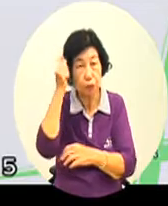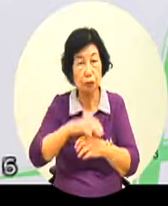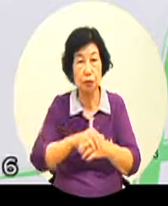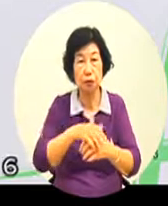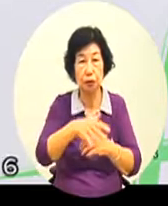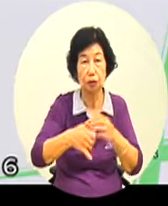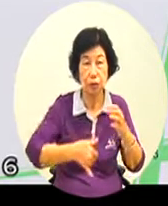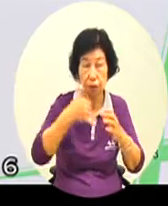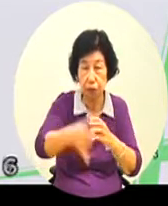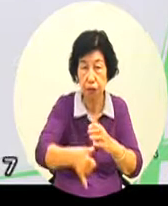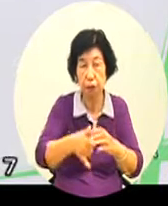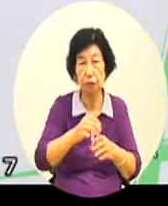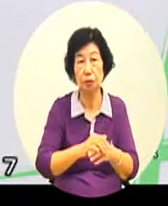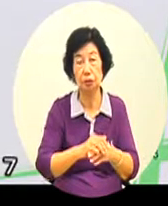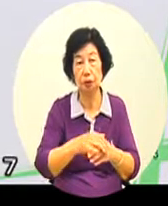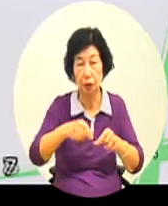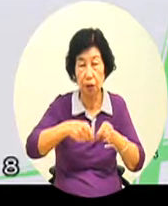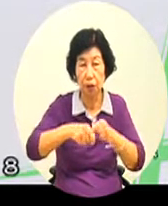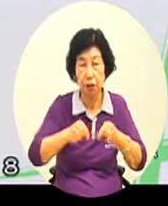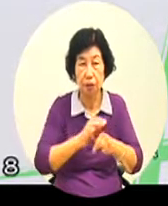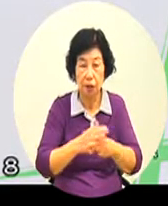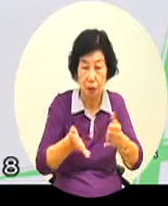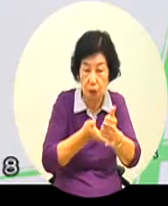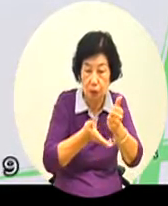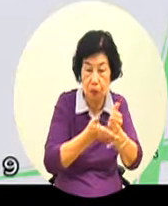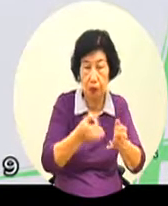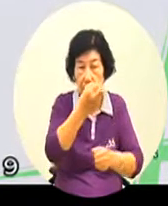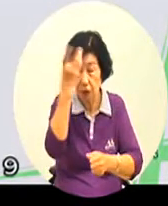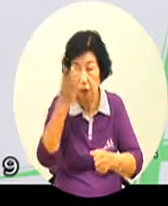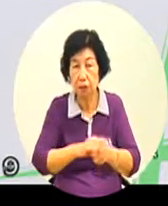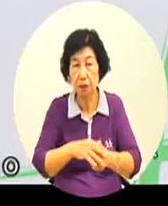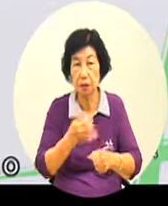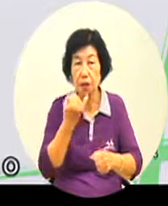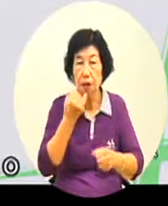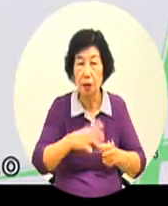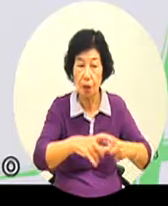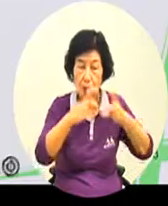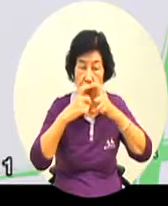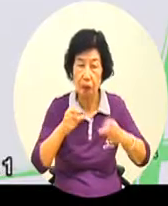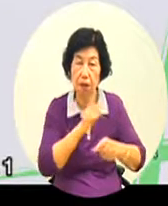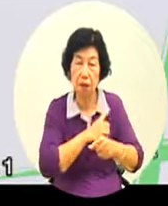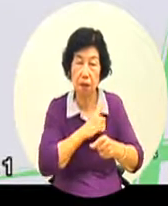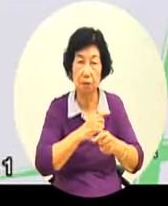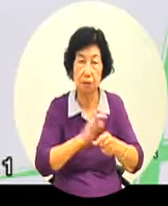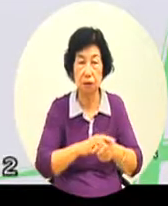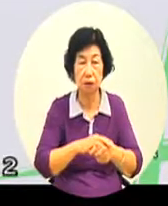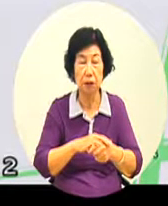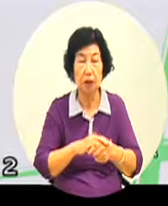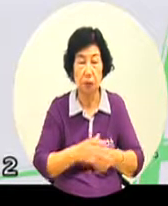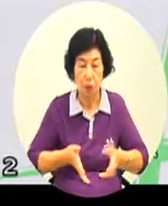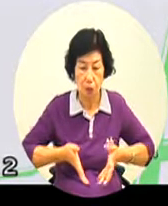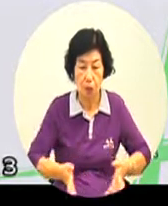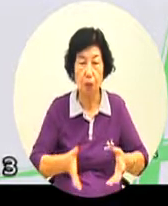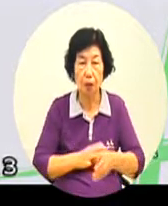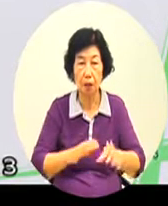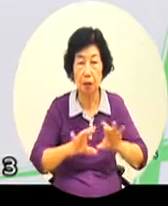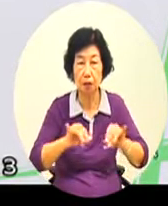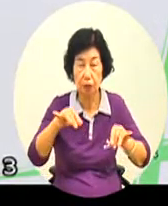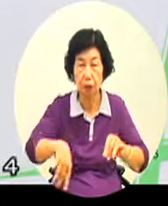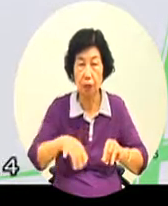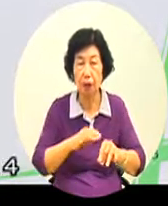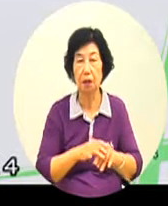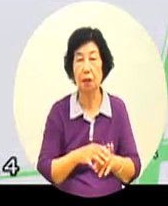就是鼓励年轻人回乡展店营运。那目前已经有两对夫妇